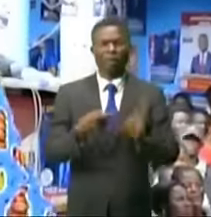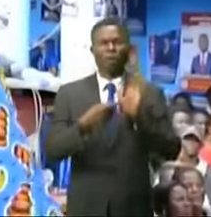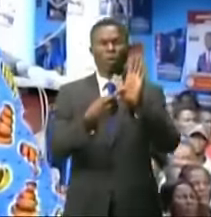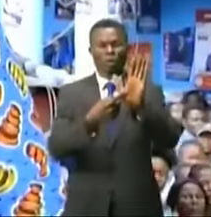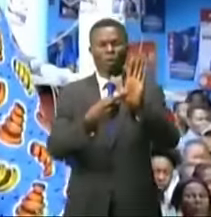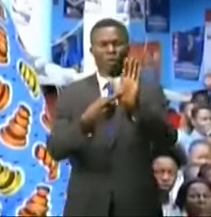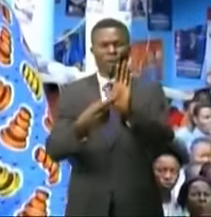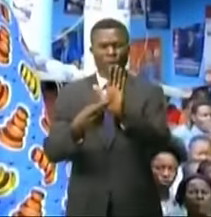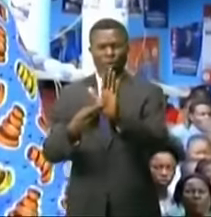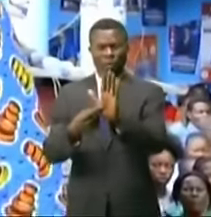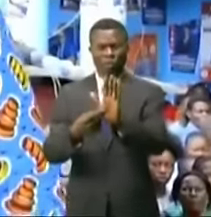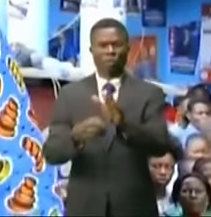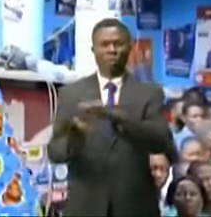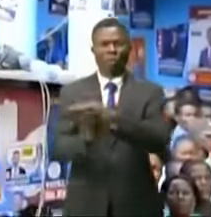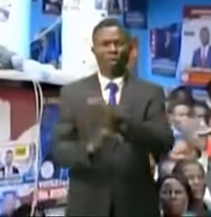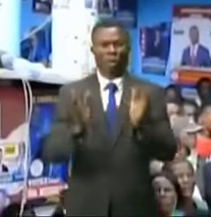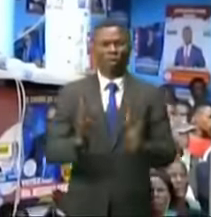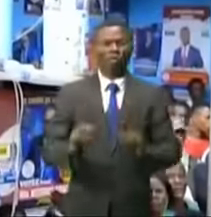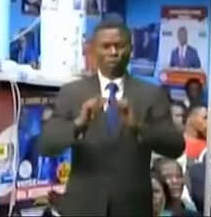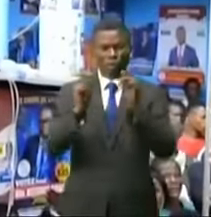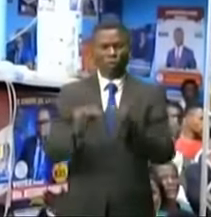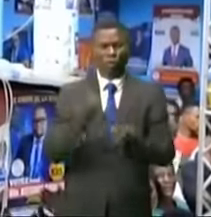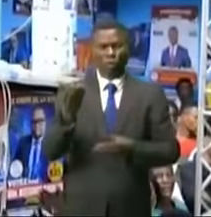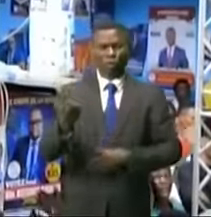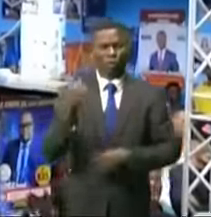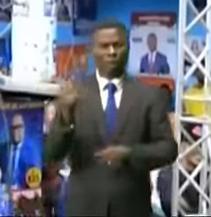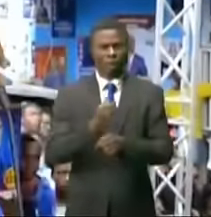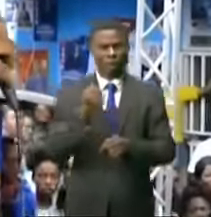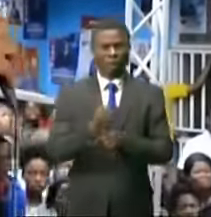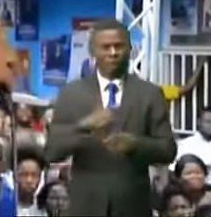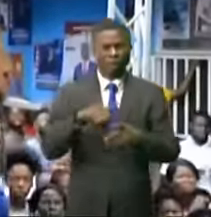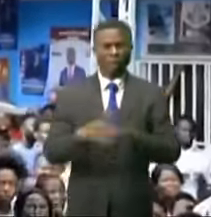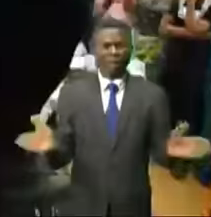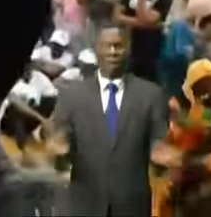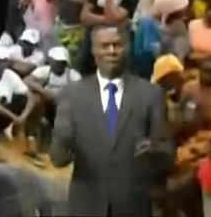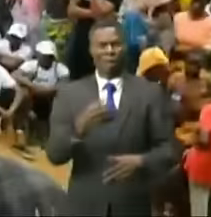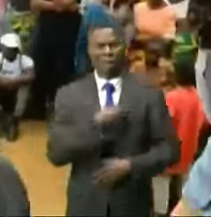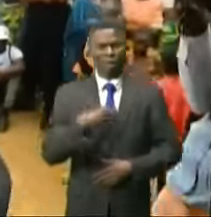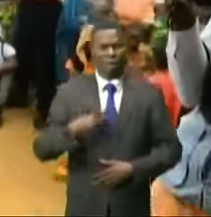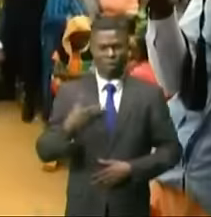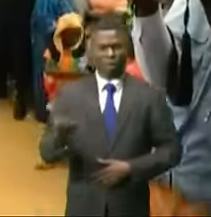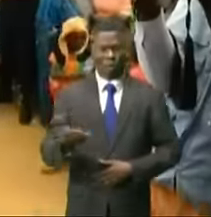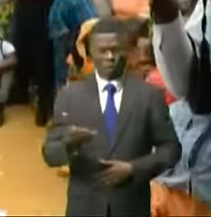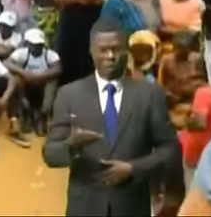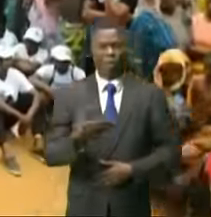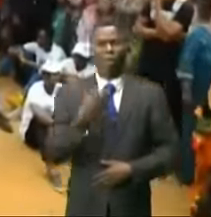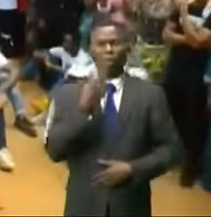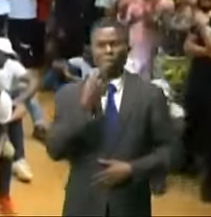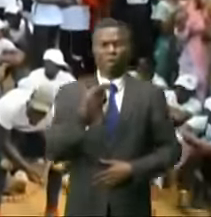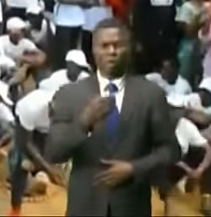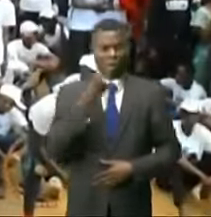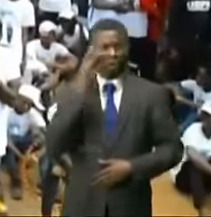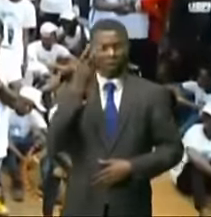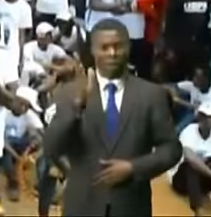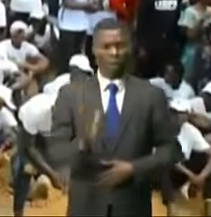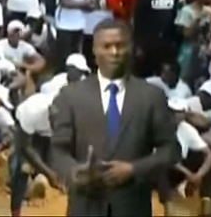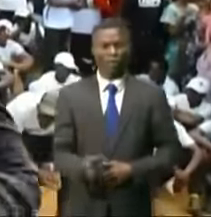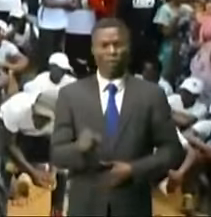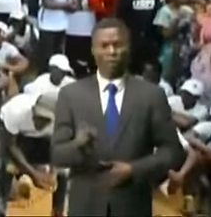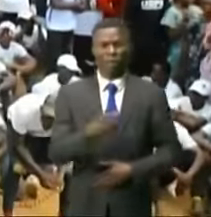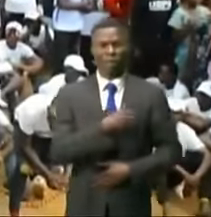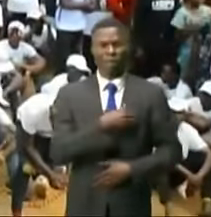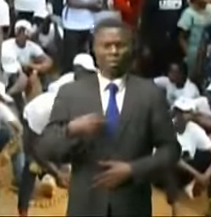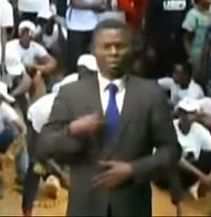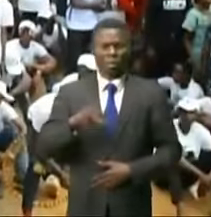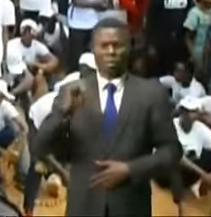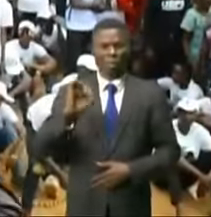présentation du fondateur de ces mouvements qui œuvrent dans l'encadrement de la femme. Prenant la parole, le visionnaire Kabomamba Michel